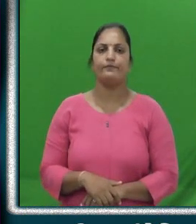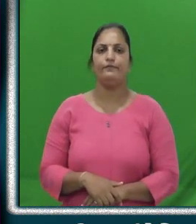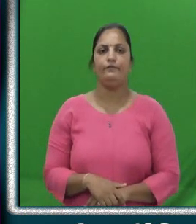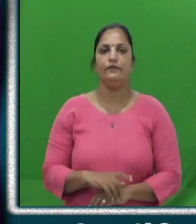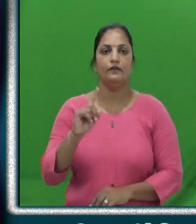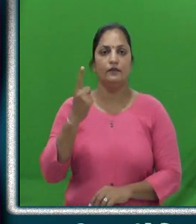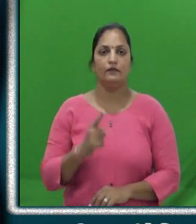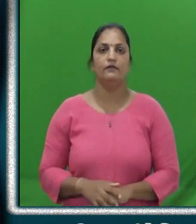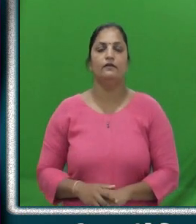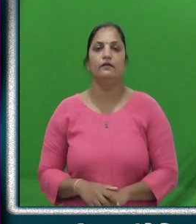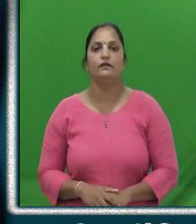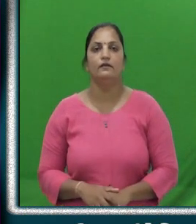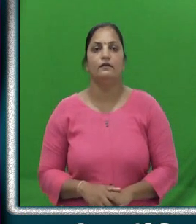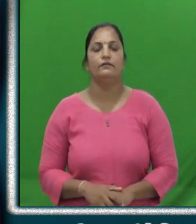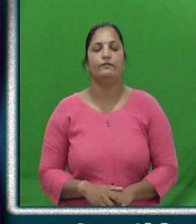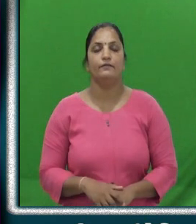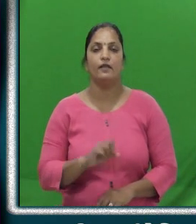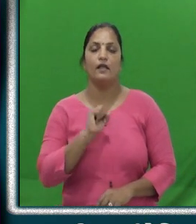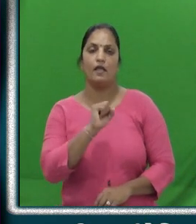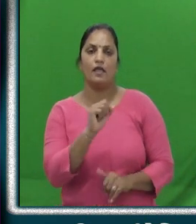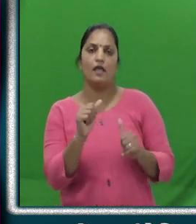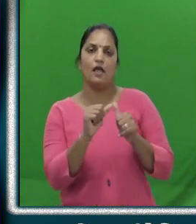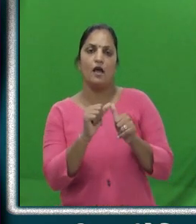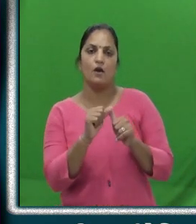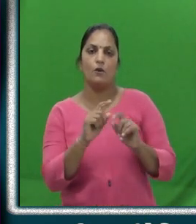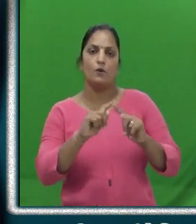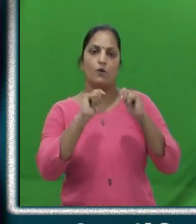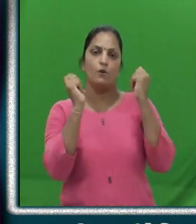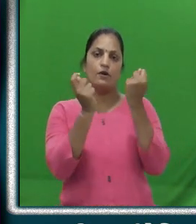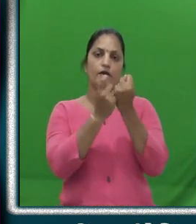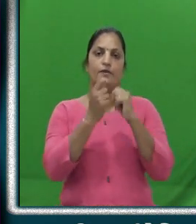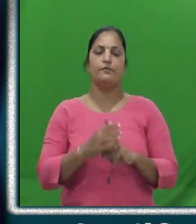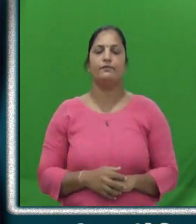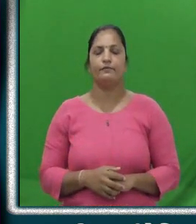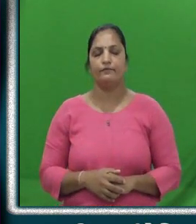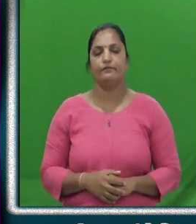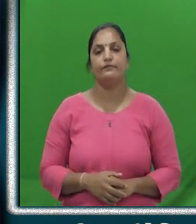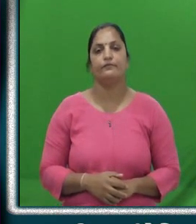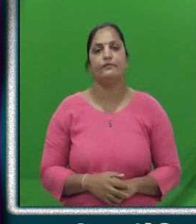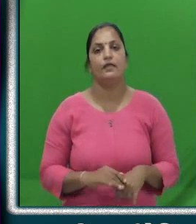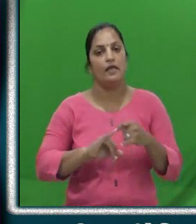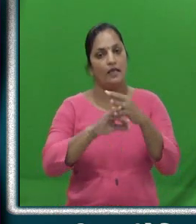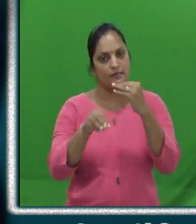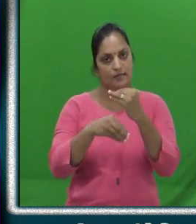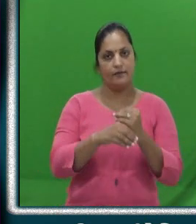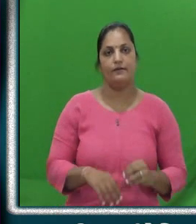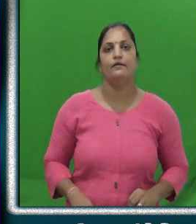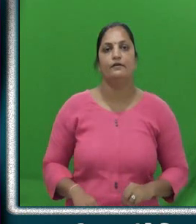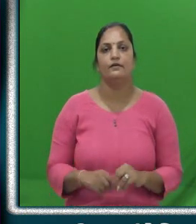ને, બરાબર? પહેલું, ધ અરુણ ટીમ, અહીંયા ધ ટીમ છે, એની જગ્યાએ શું લખવાની? અરુણ